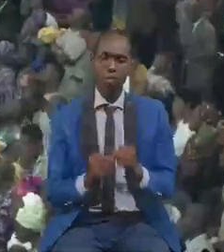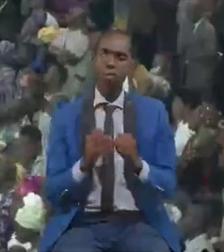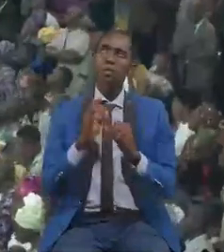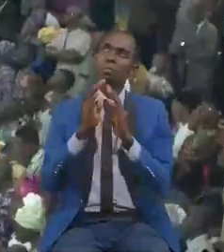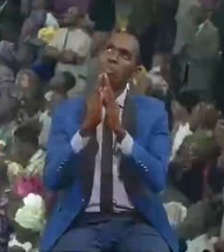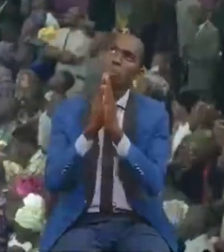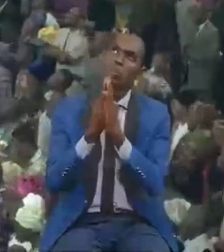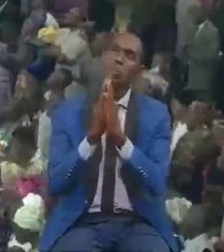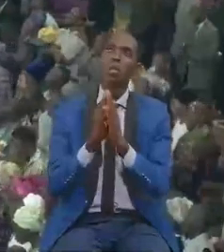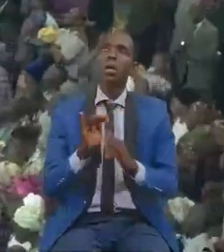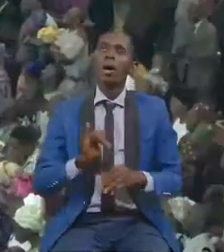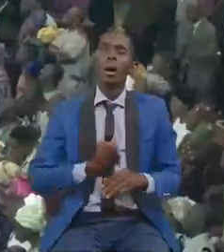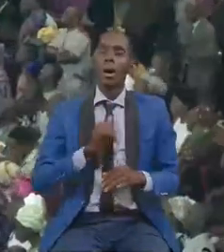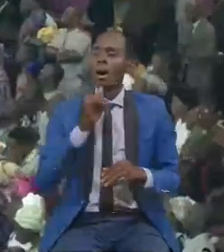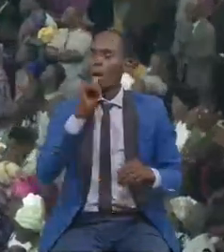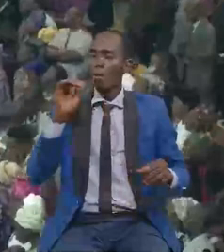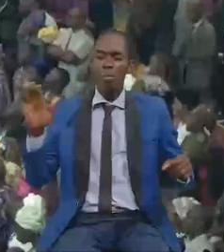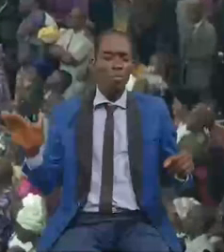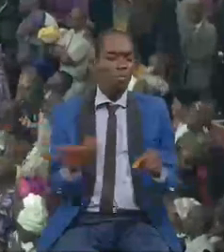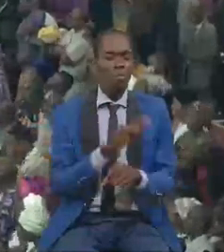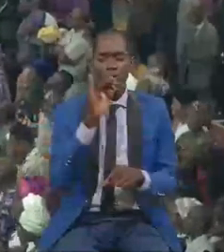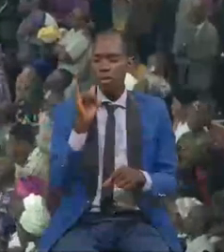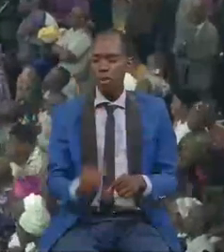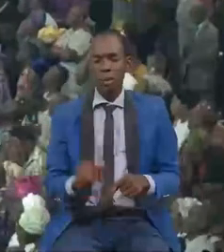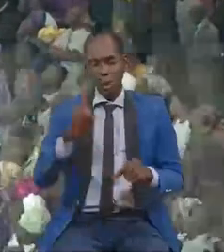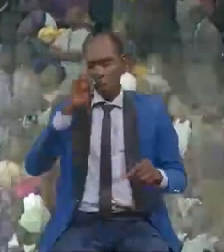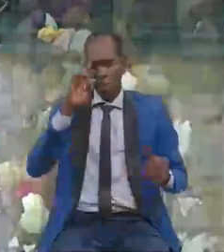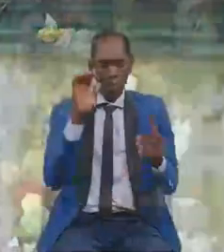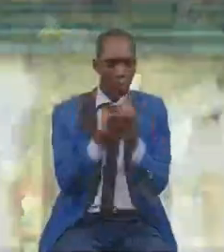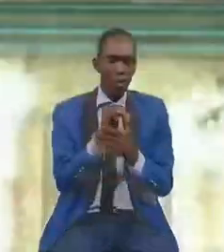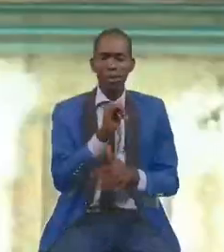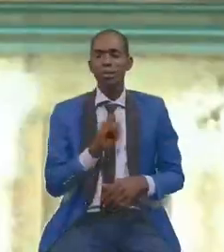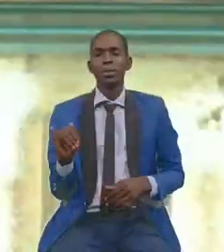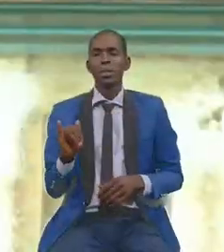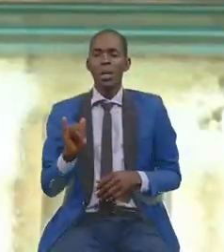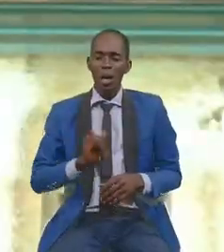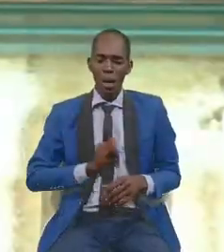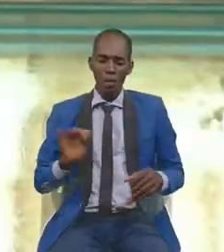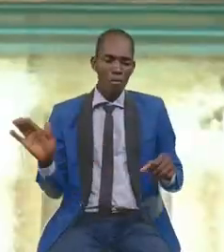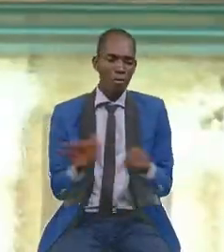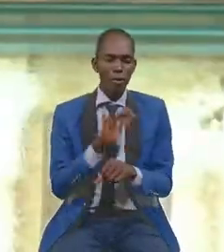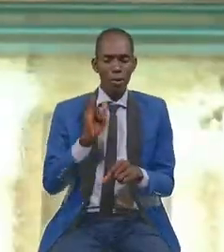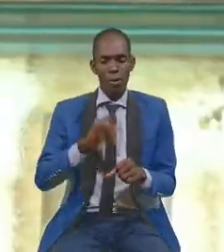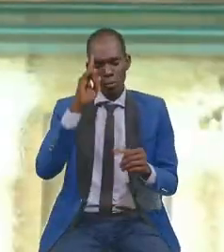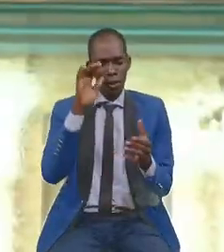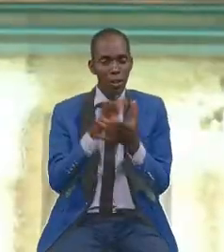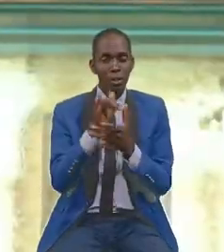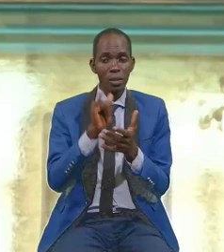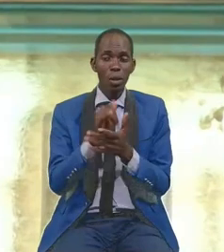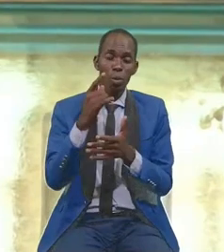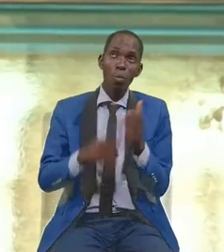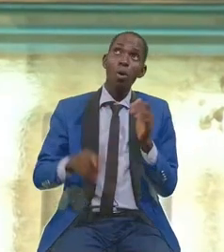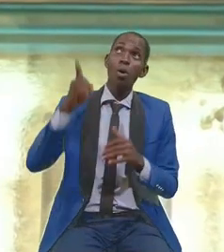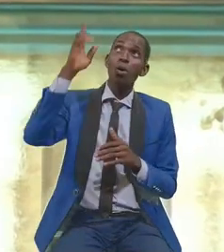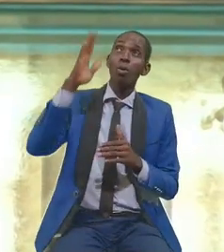Seigneur que je suis pleinement convaincu. J'ai la pleine conviction que ce que Dieu a promis, il peut